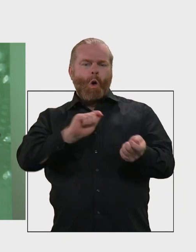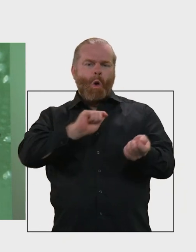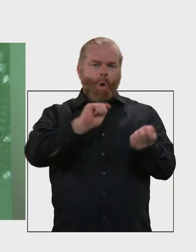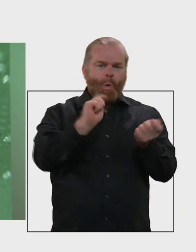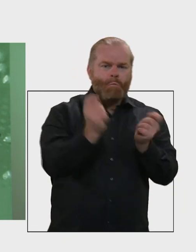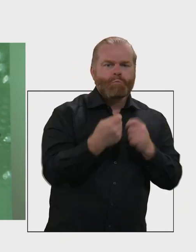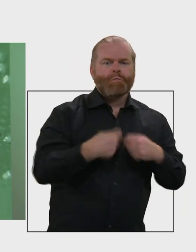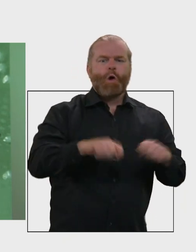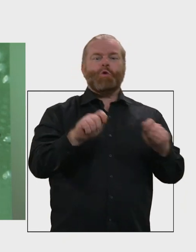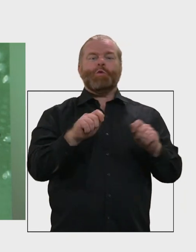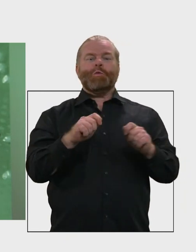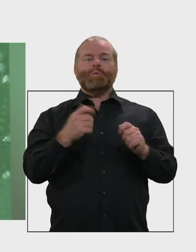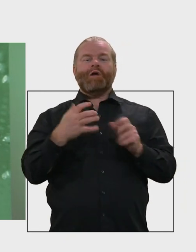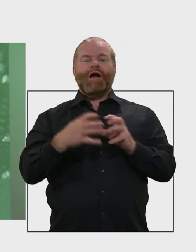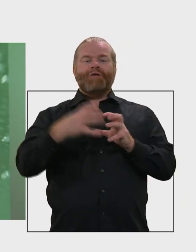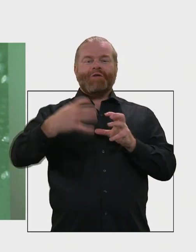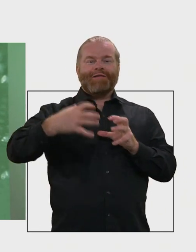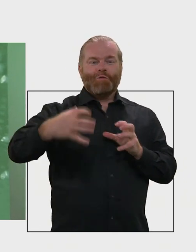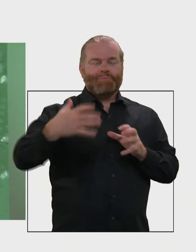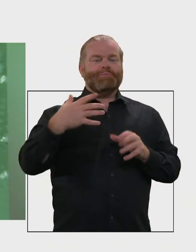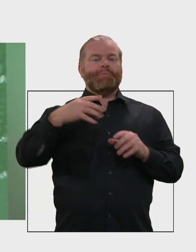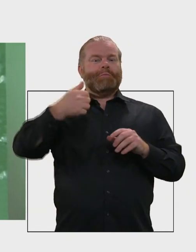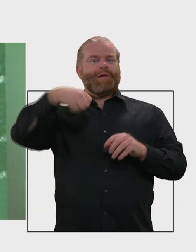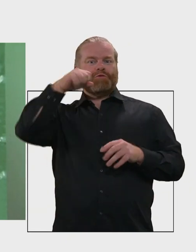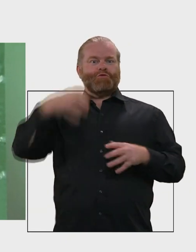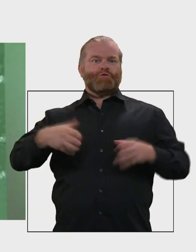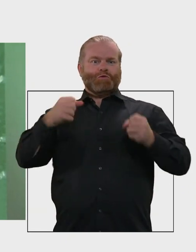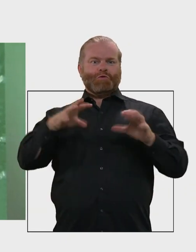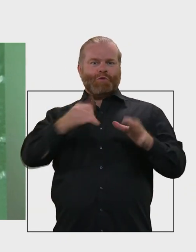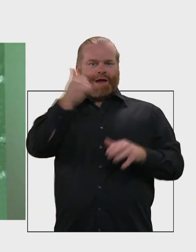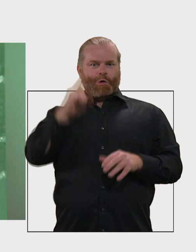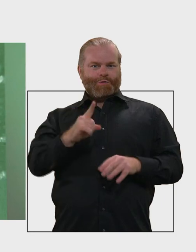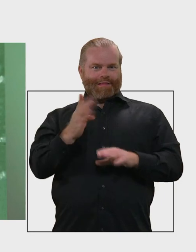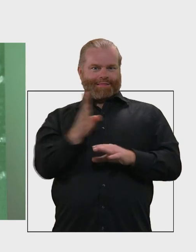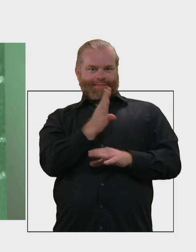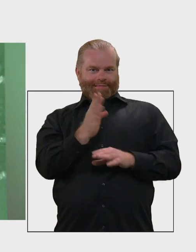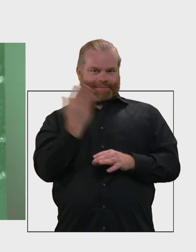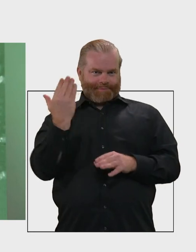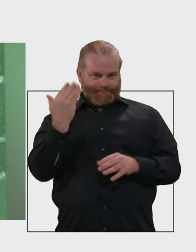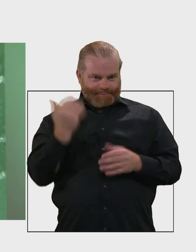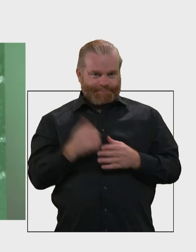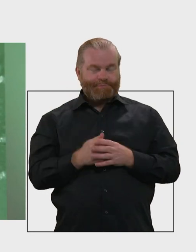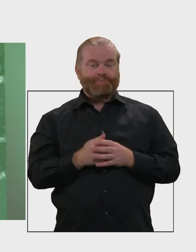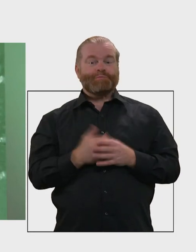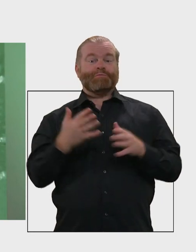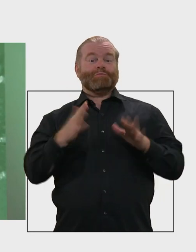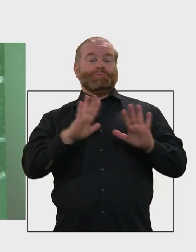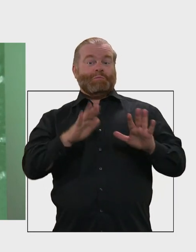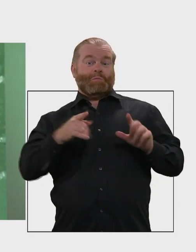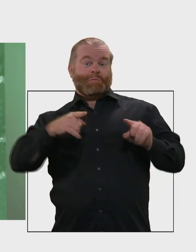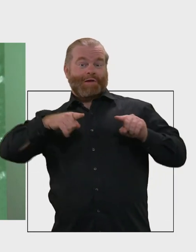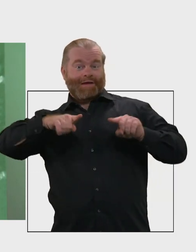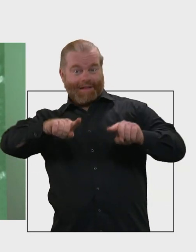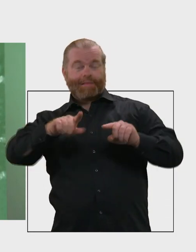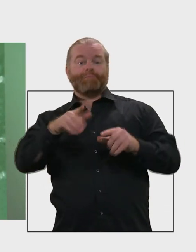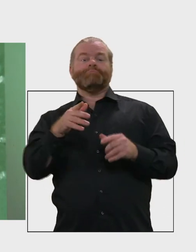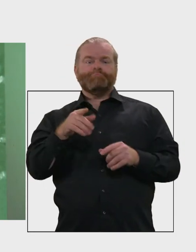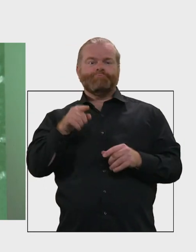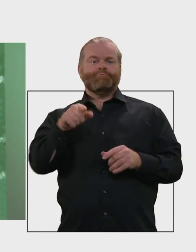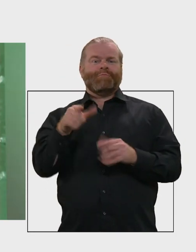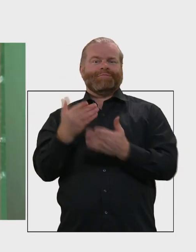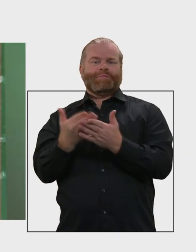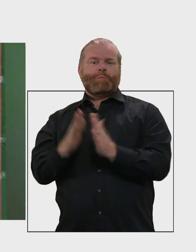Jahrhundert. Und parallel würden wir auch die Abbildung aus dem Buch einblenden. Okay, wollen wir es mal machen? Kann